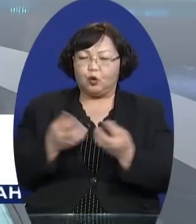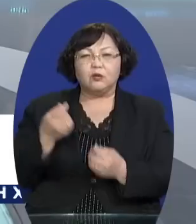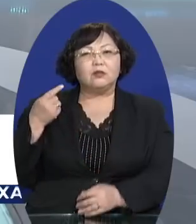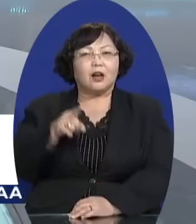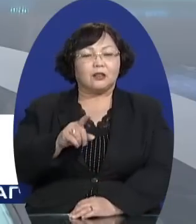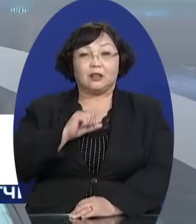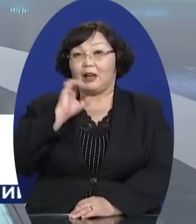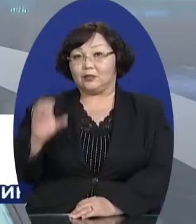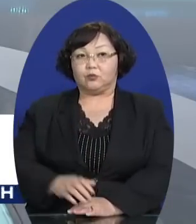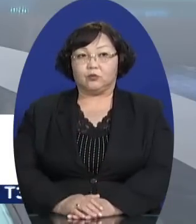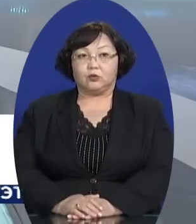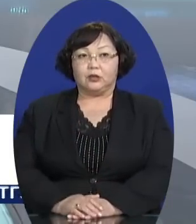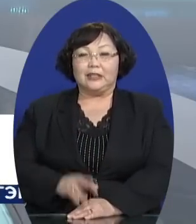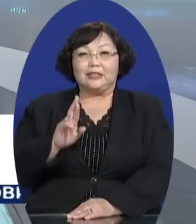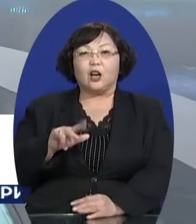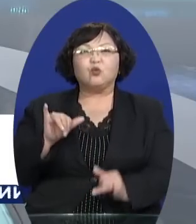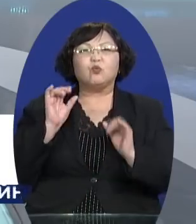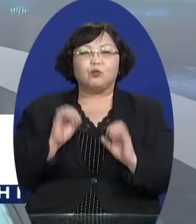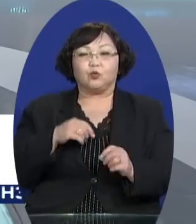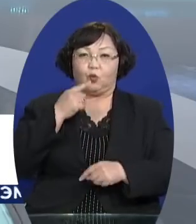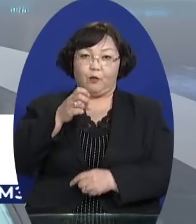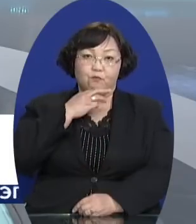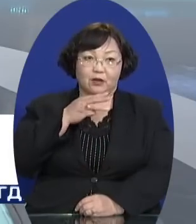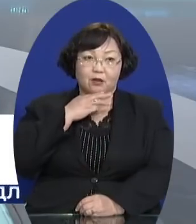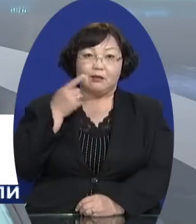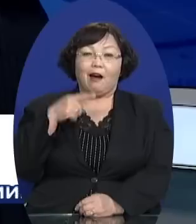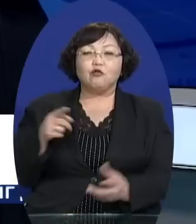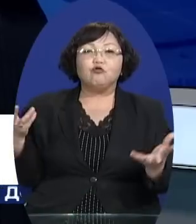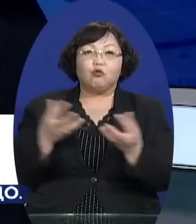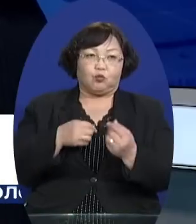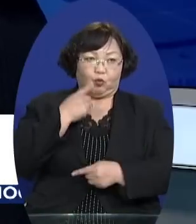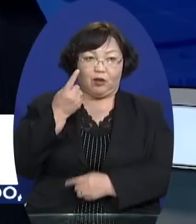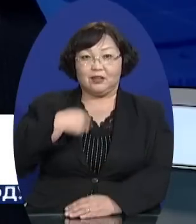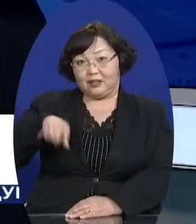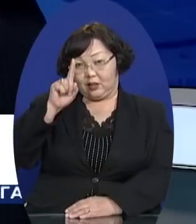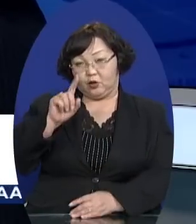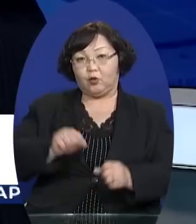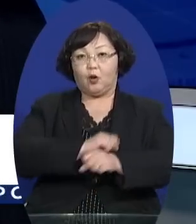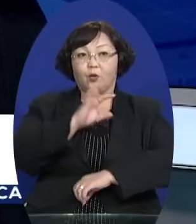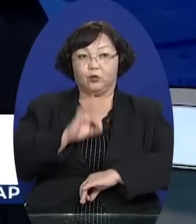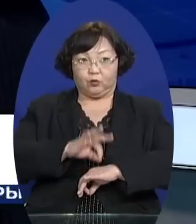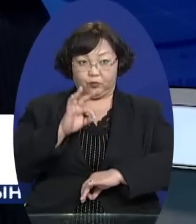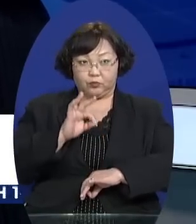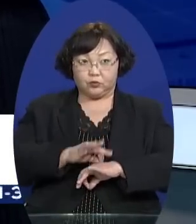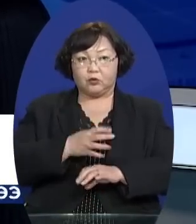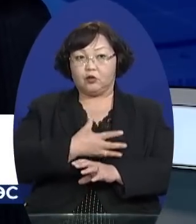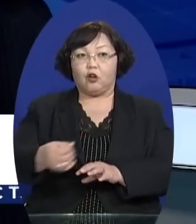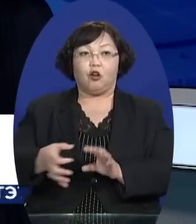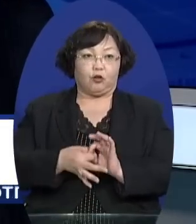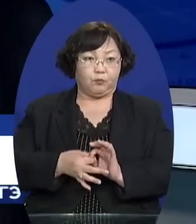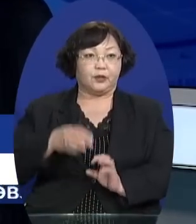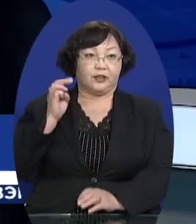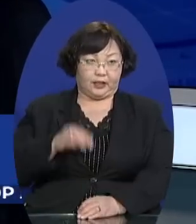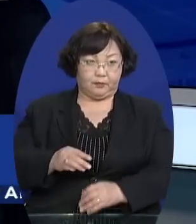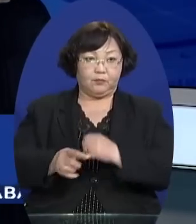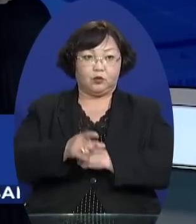салбарын яг хүний нөөц ямар байгаа тухай юм бэ? За мөн яагаад одоо буурсан бэ гэхлээр нэгдүгээр тас ковид цар тахал их хэмжээгээр нөлөөлсөн гэдгийг бас шинжээчд